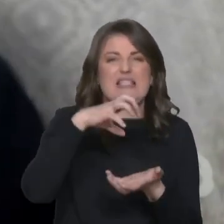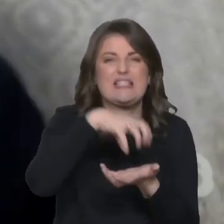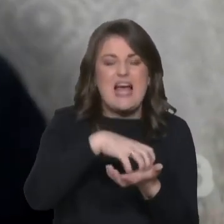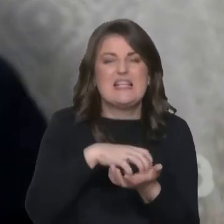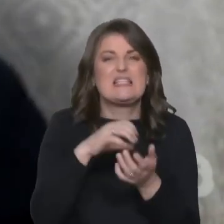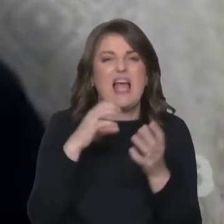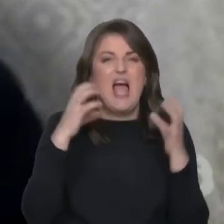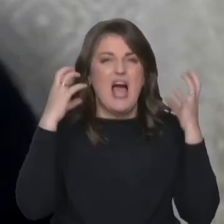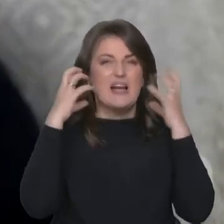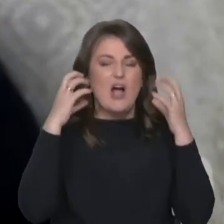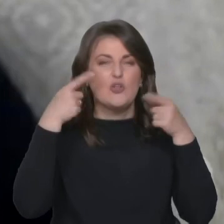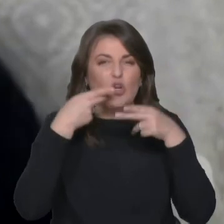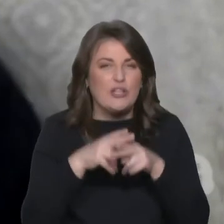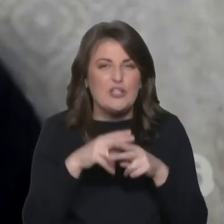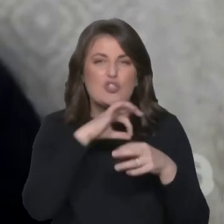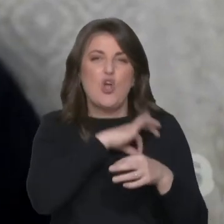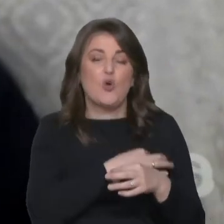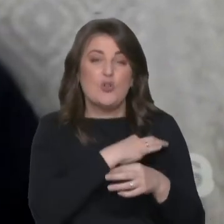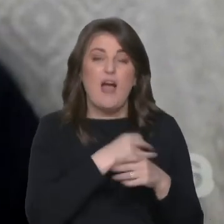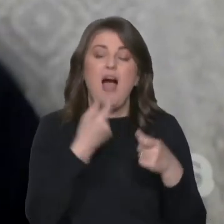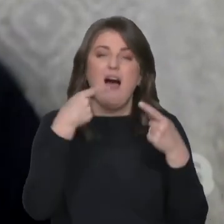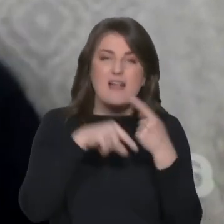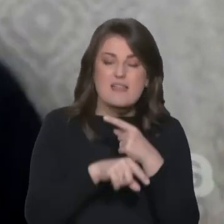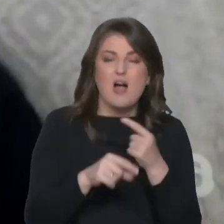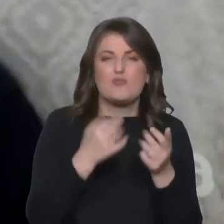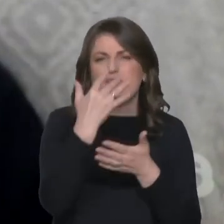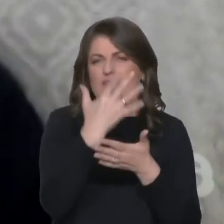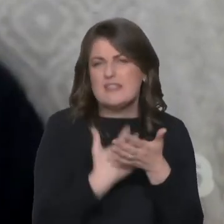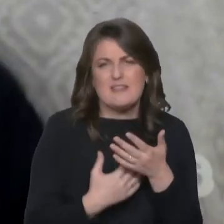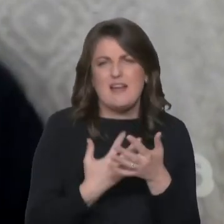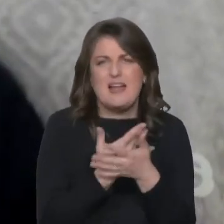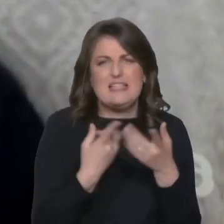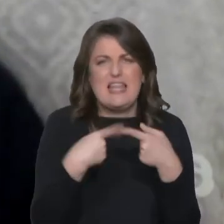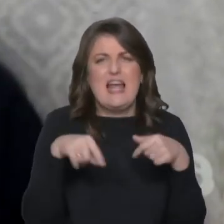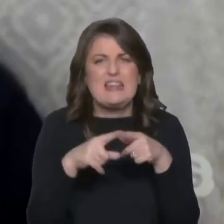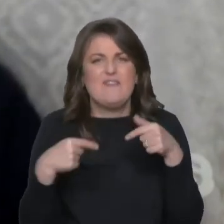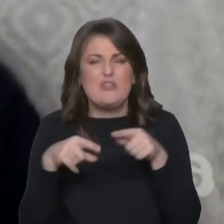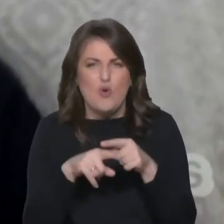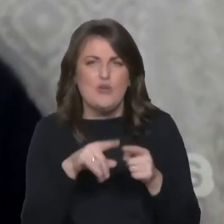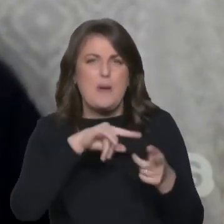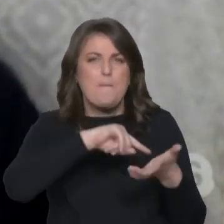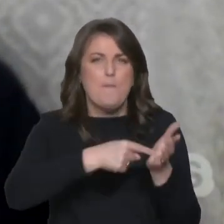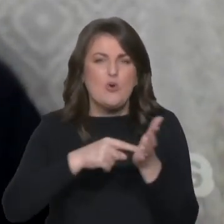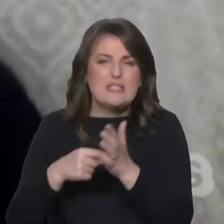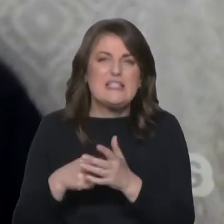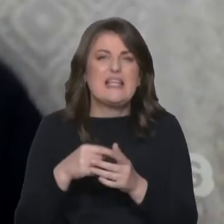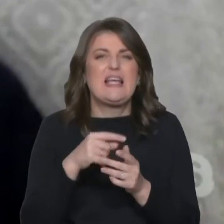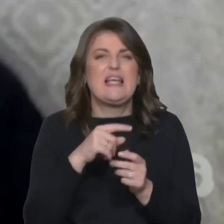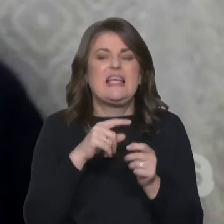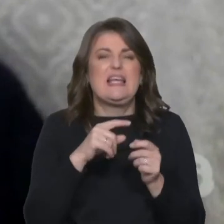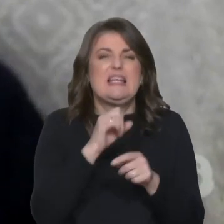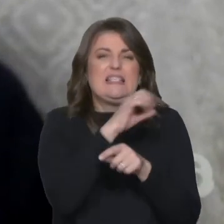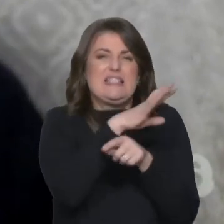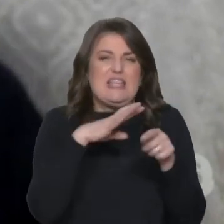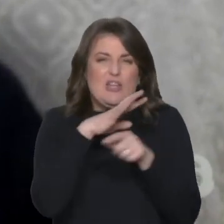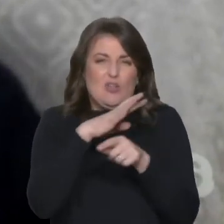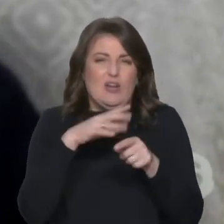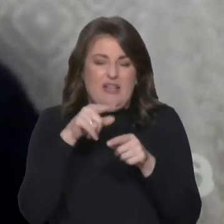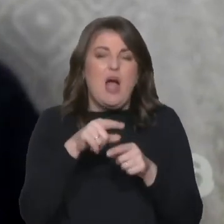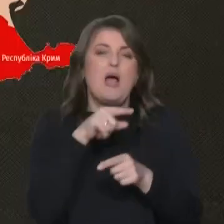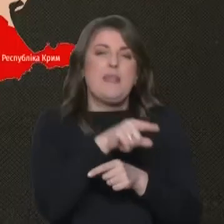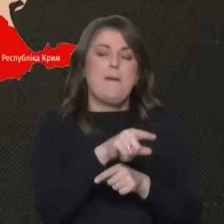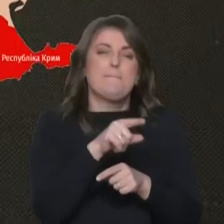розвідки. А також низка дивізіонів, ну позицій зенітно-ракетних комплексів